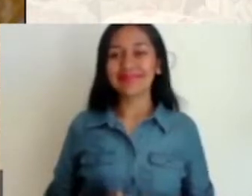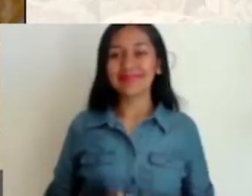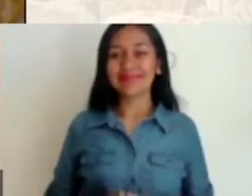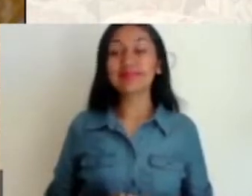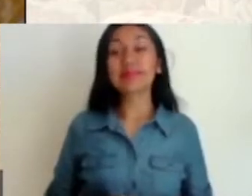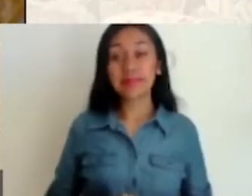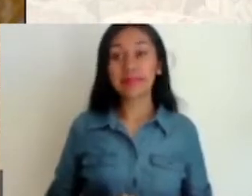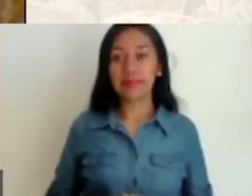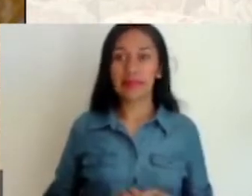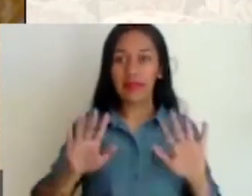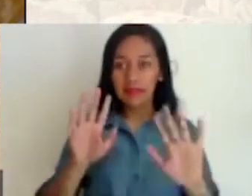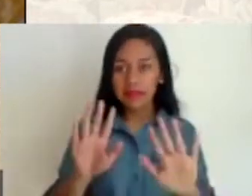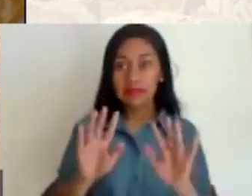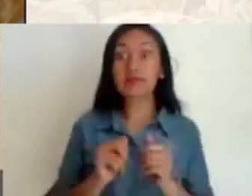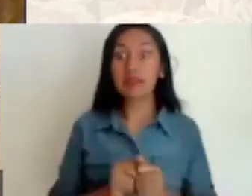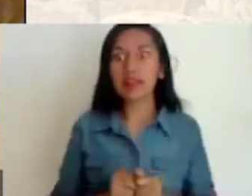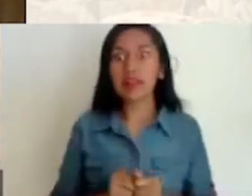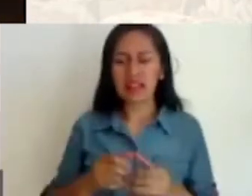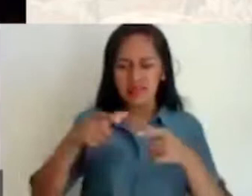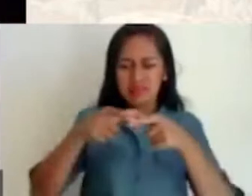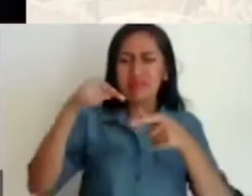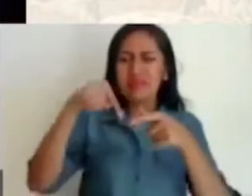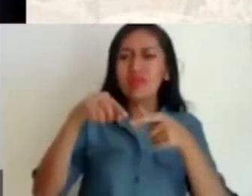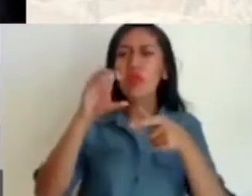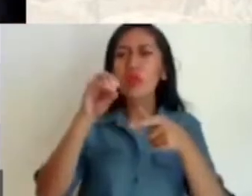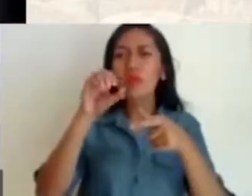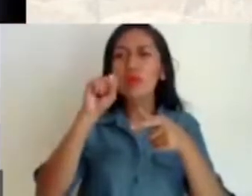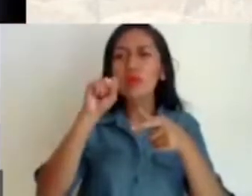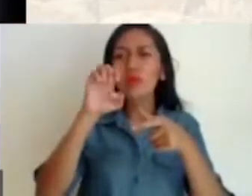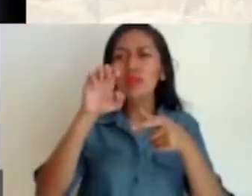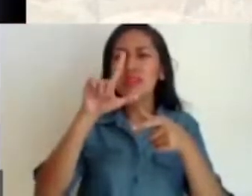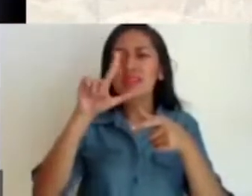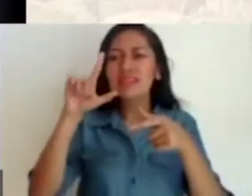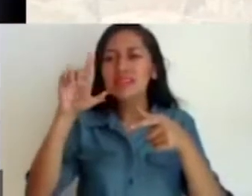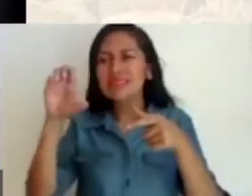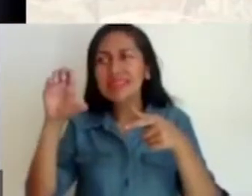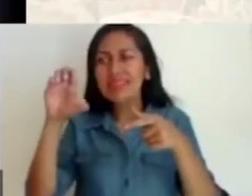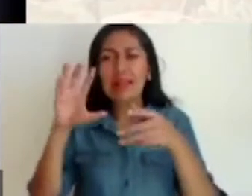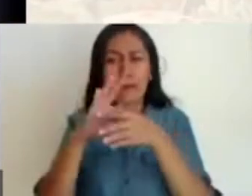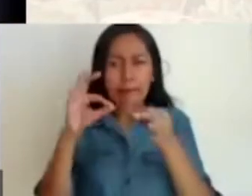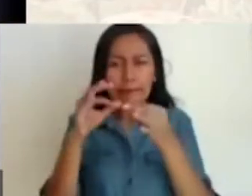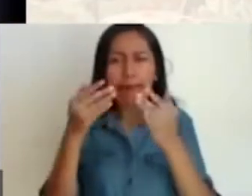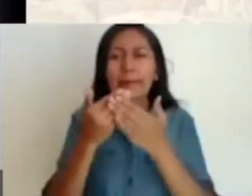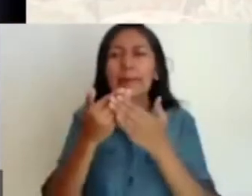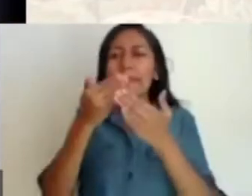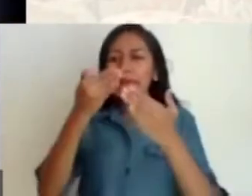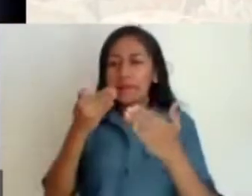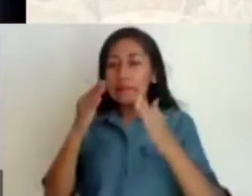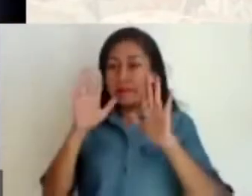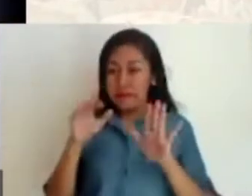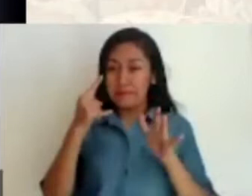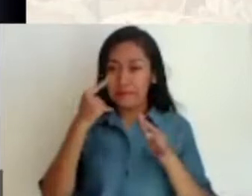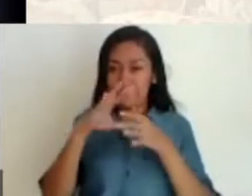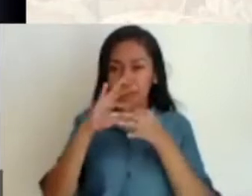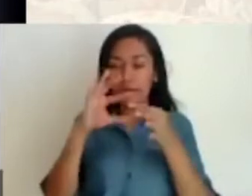Antes de entrar a lo representado en estos oselles, nos presentará una visión general de qué significaba la peste en Venecia